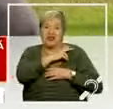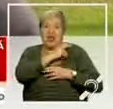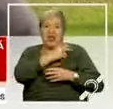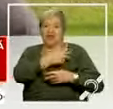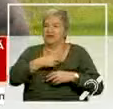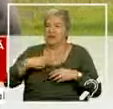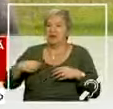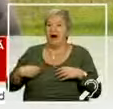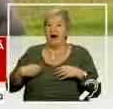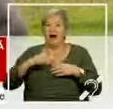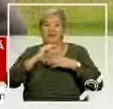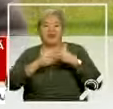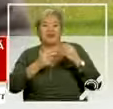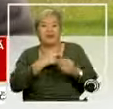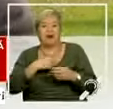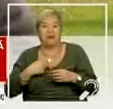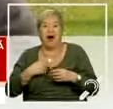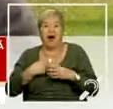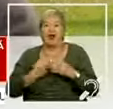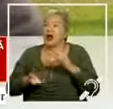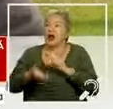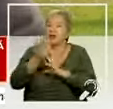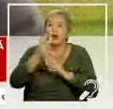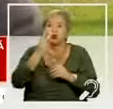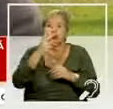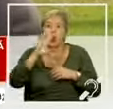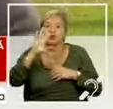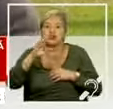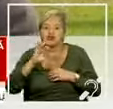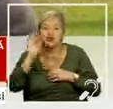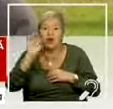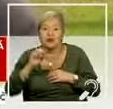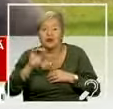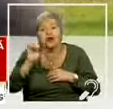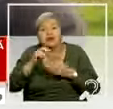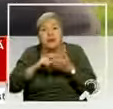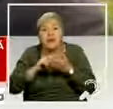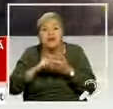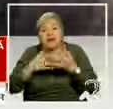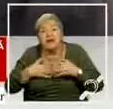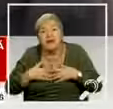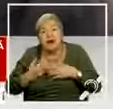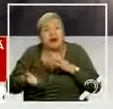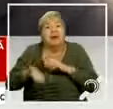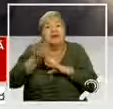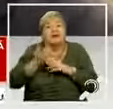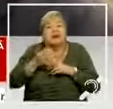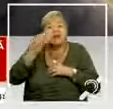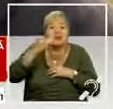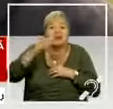că 25% și nu orice vrează, de-aia un 10%, nici inflația. Nu e posibil așa ceva.